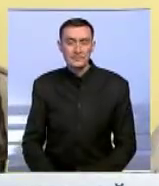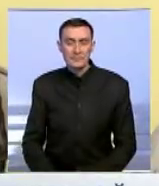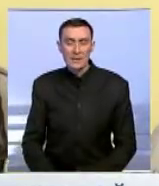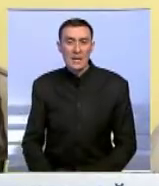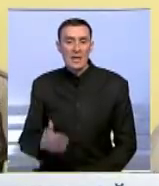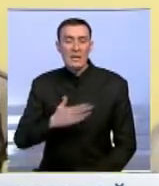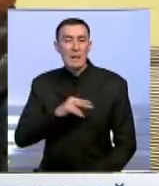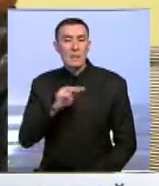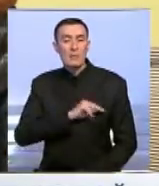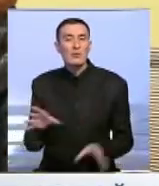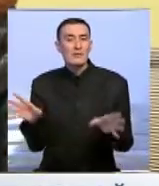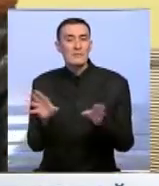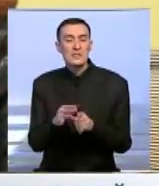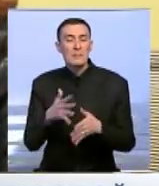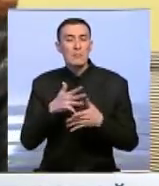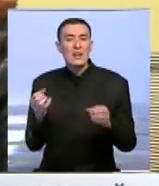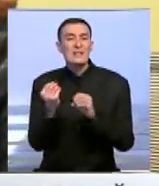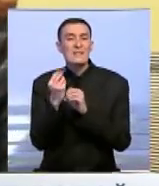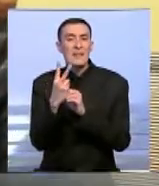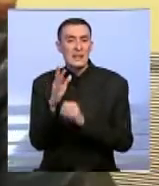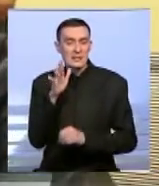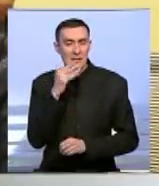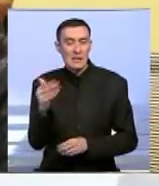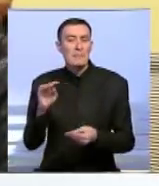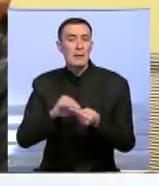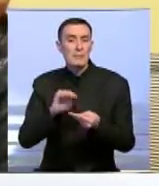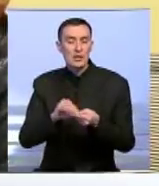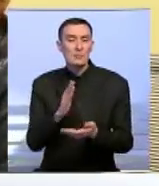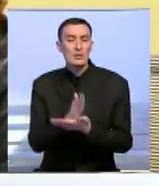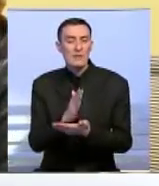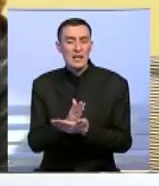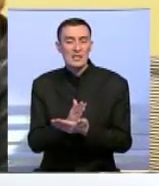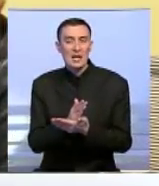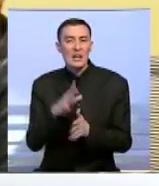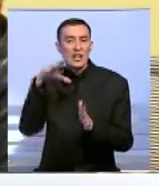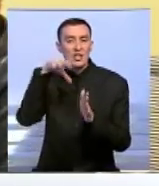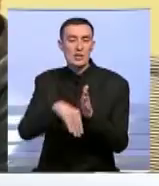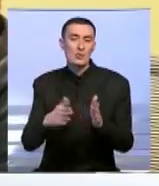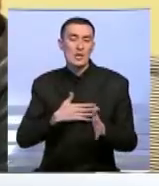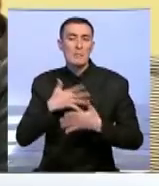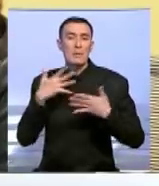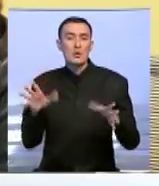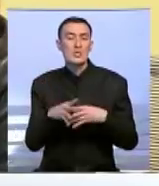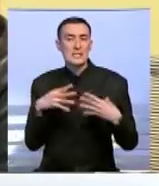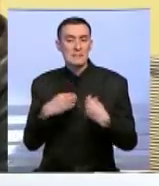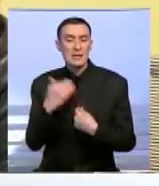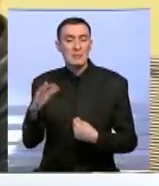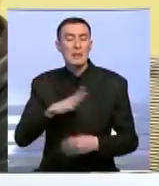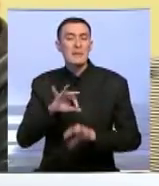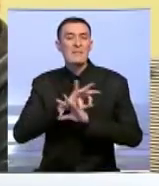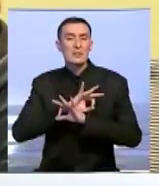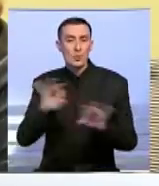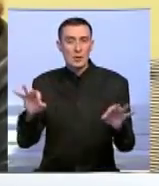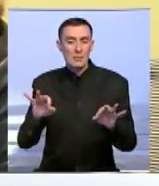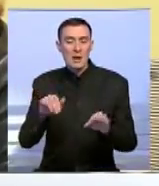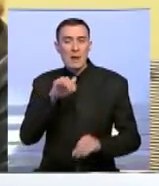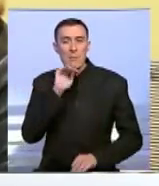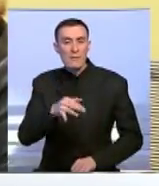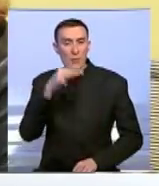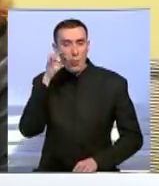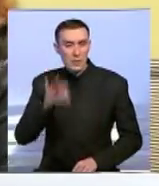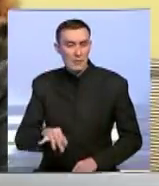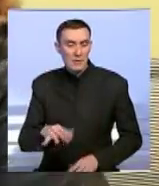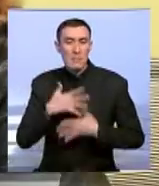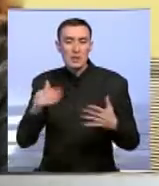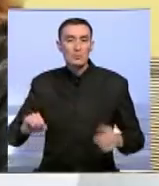Я проработала с Алмой более 12 лет. Она по-прежнему является частью нашей большой семьи. Она была превосходным профессионалом, также и